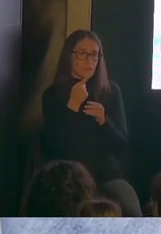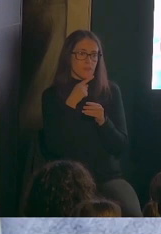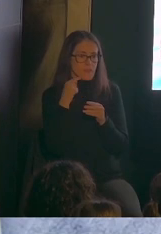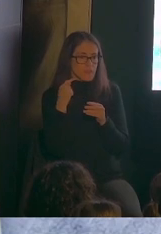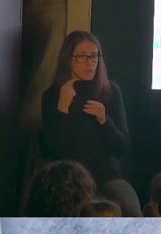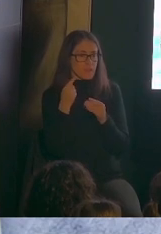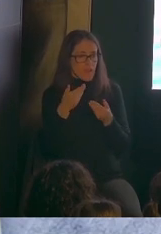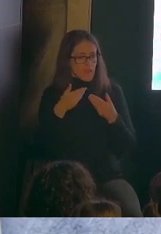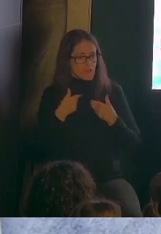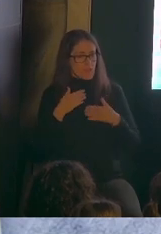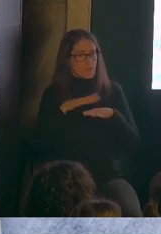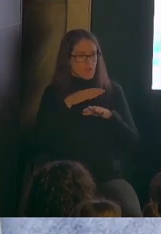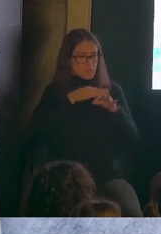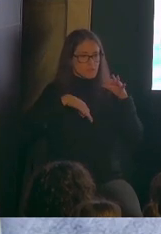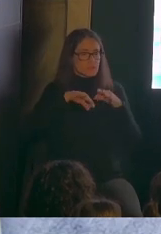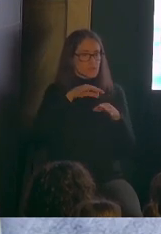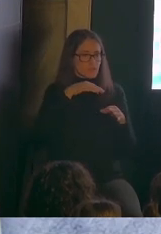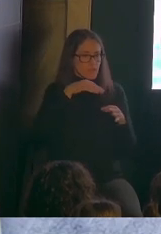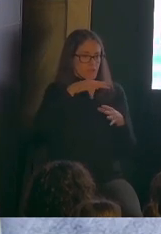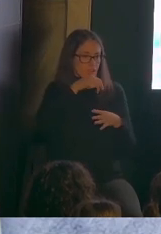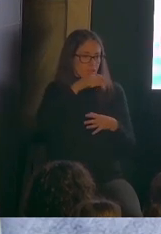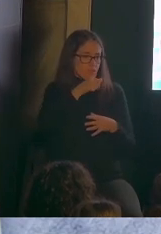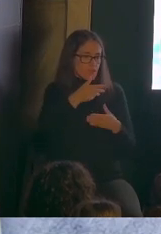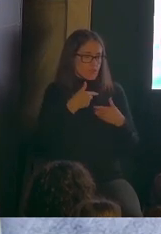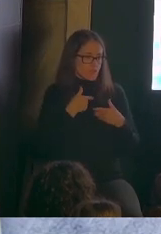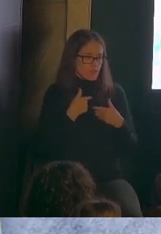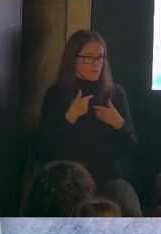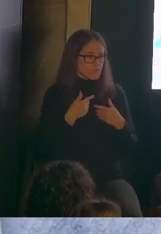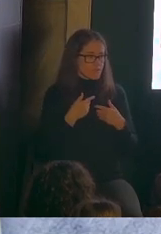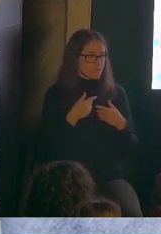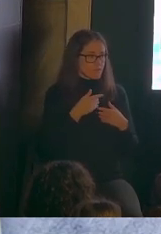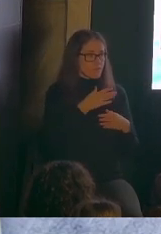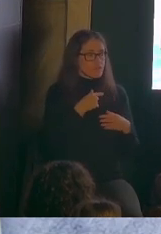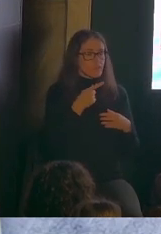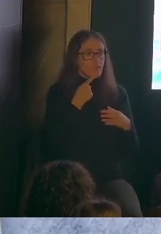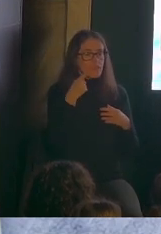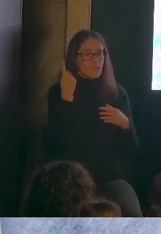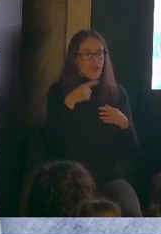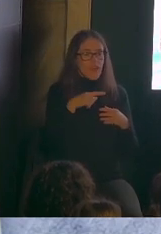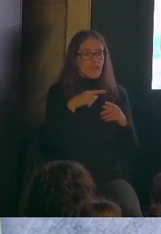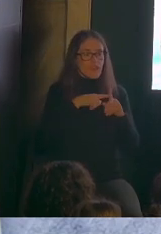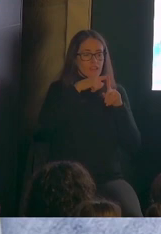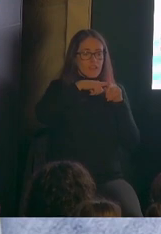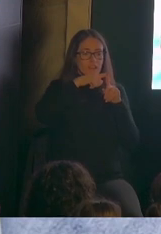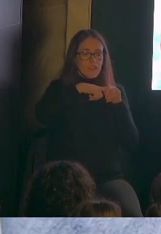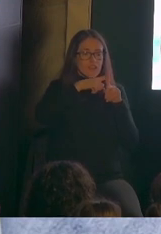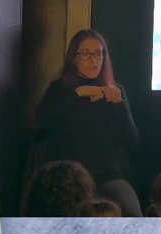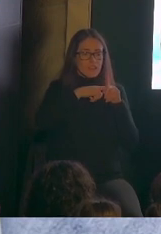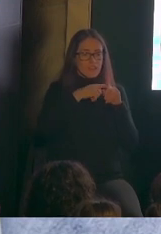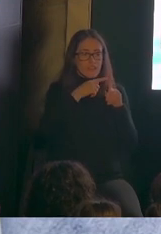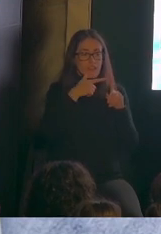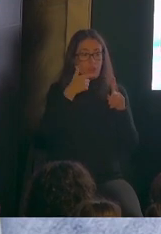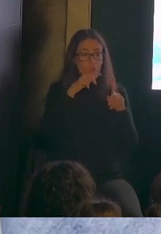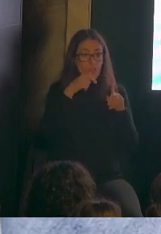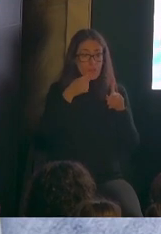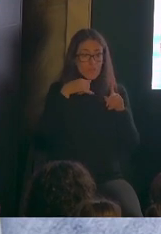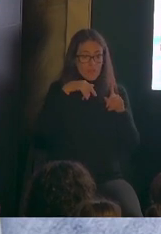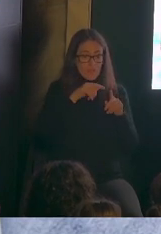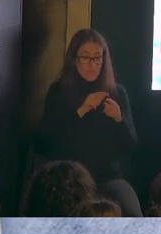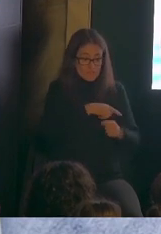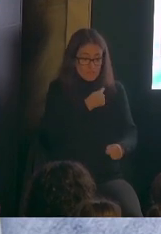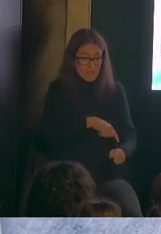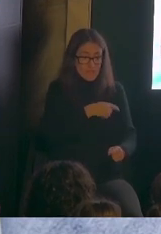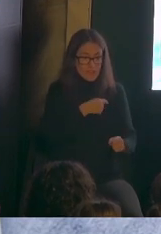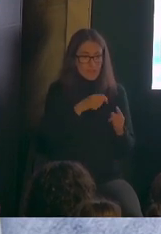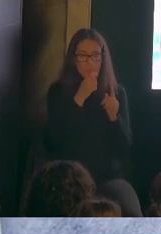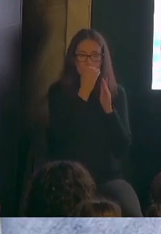molt a l'hora de substituir el sucre. Vale? Aquestes fibres, l'índex glucèmic que tenen és baixíssim, és a dir, un diabètic podria arribar a consumir aquestes